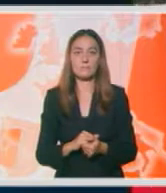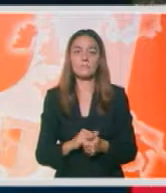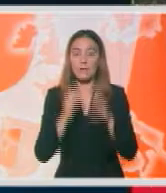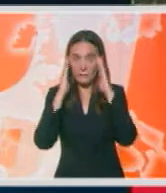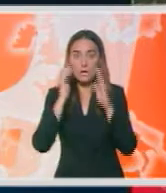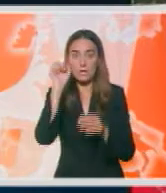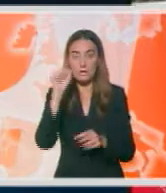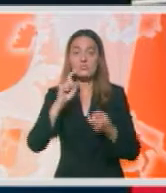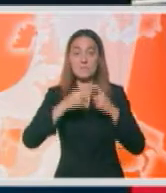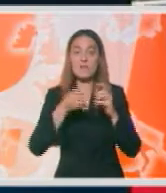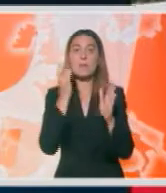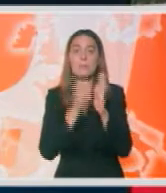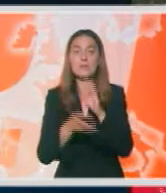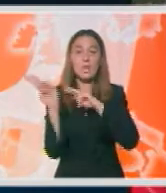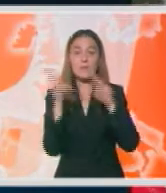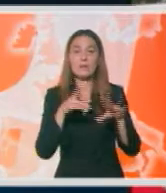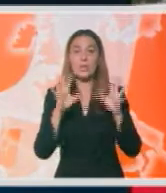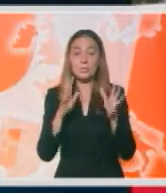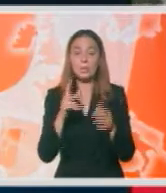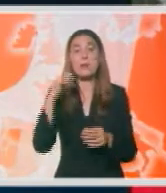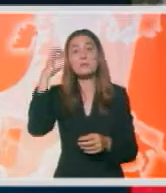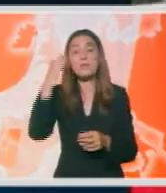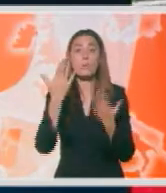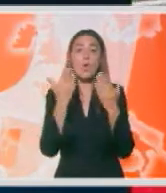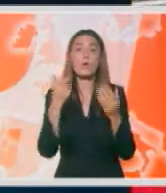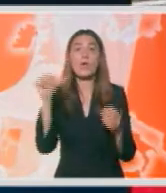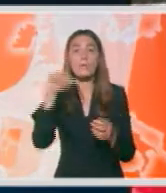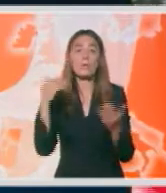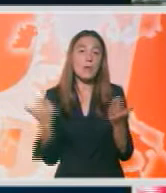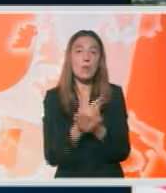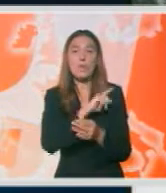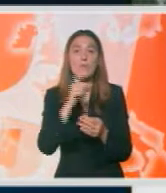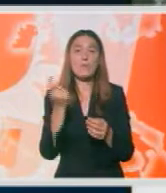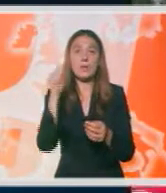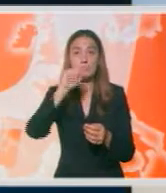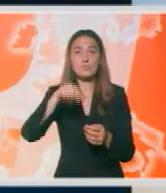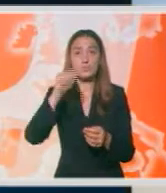Verujem da će se stvari brzo vratiti u normalu, sem ukoliko nafta ponovo ne počne da ističe.